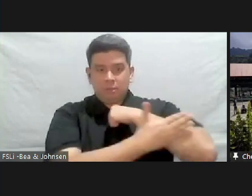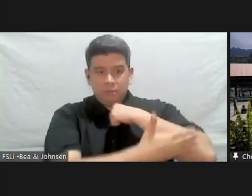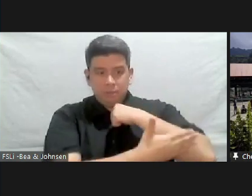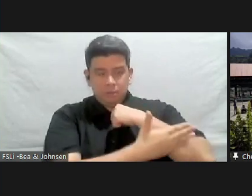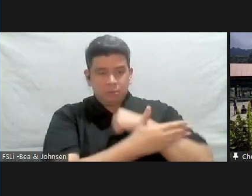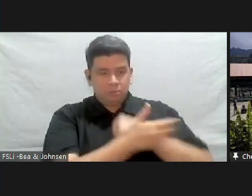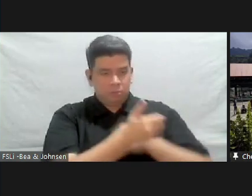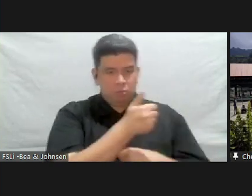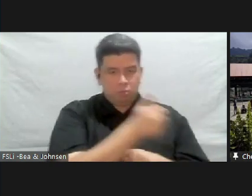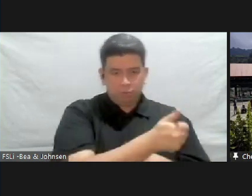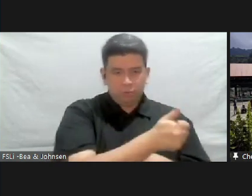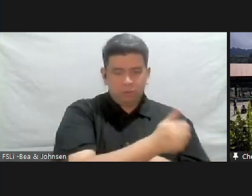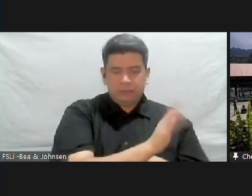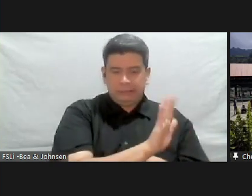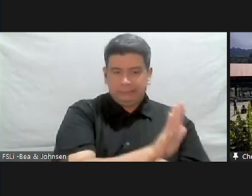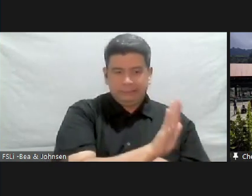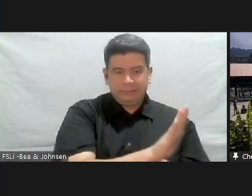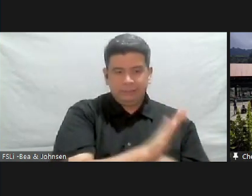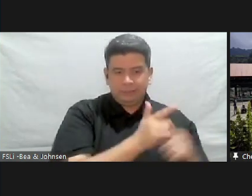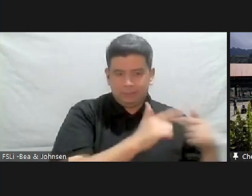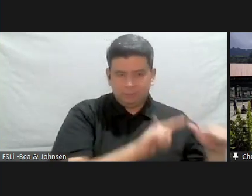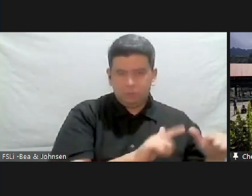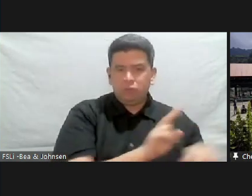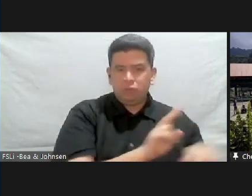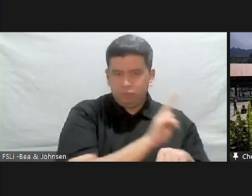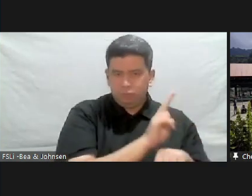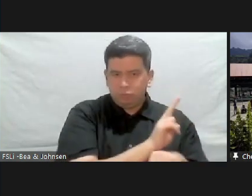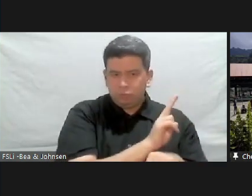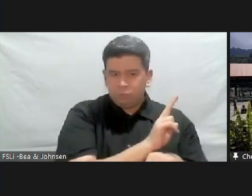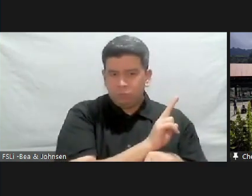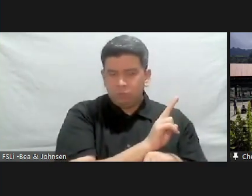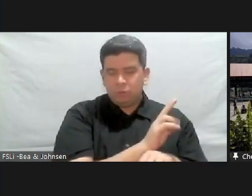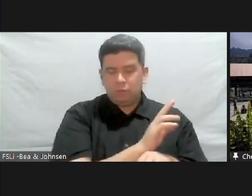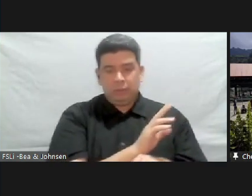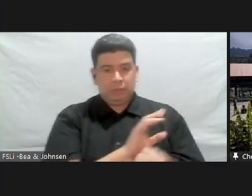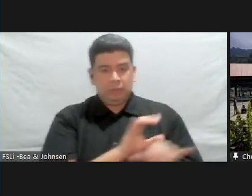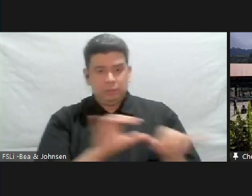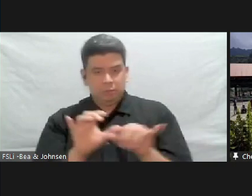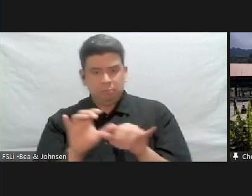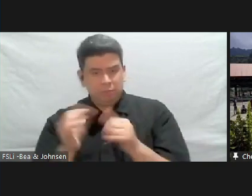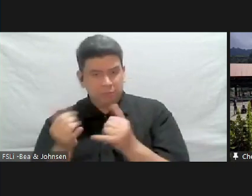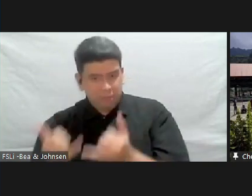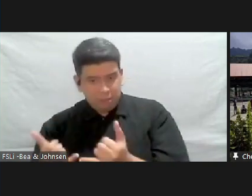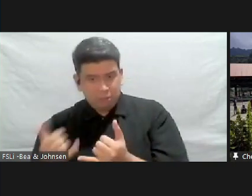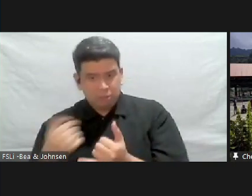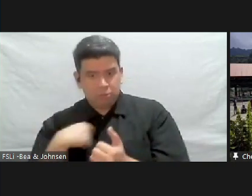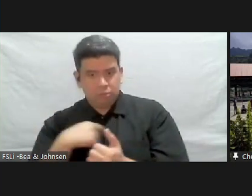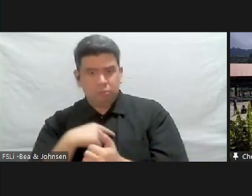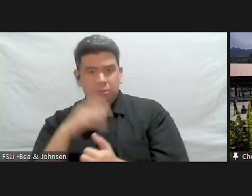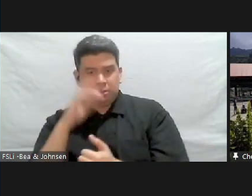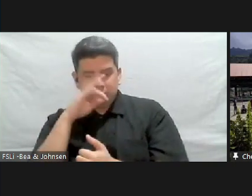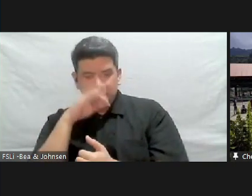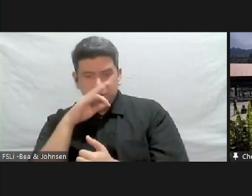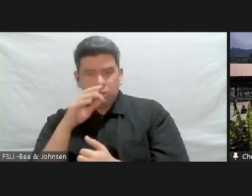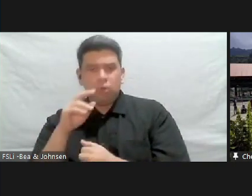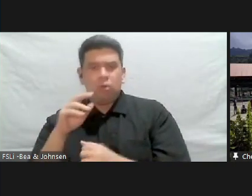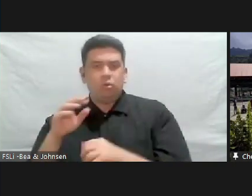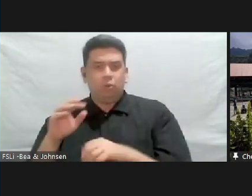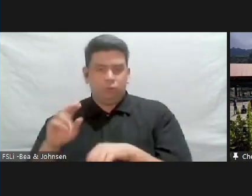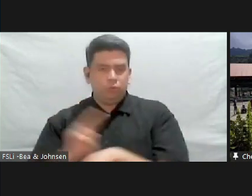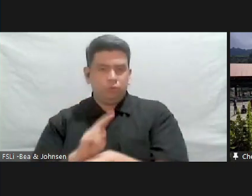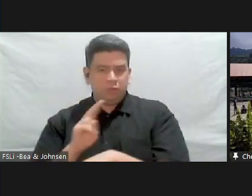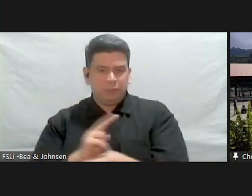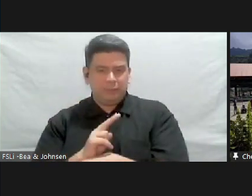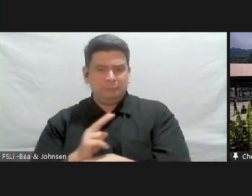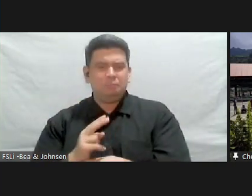nila. Tayo pa kayang mga Pilipino. Sana po, kapit-bisig lang po tayong lumaban na